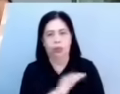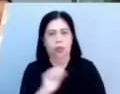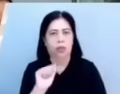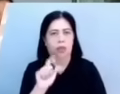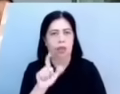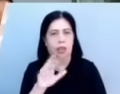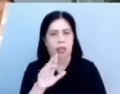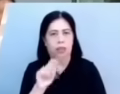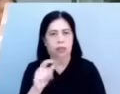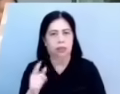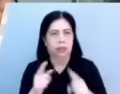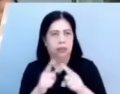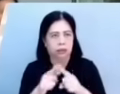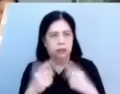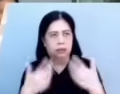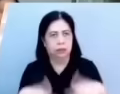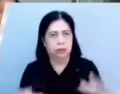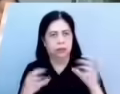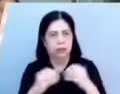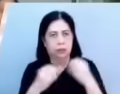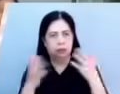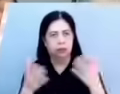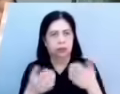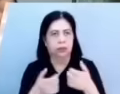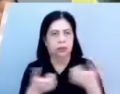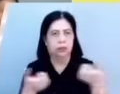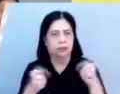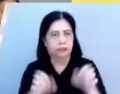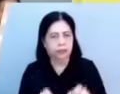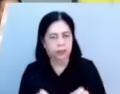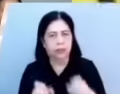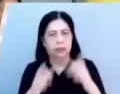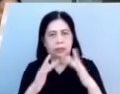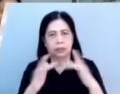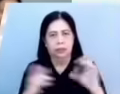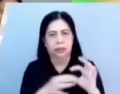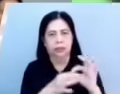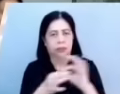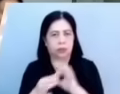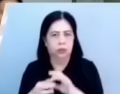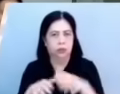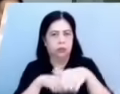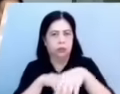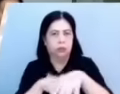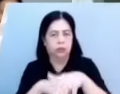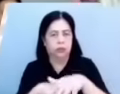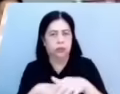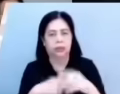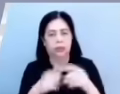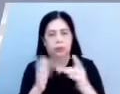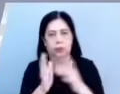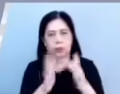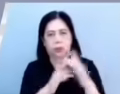po yung mga major events and festivities relating to translation po.